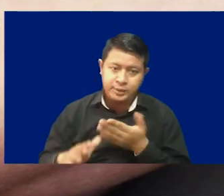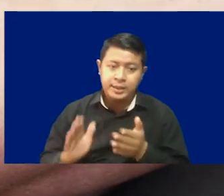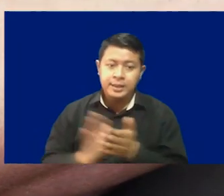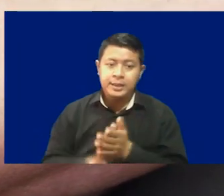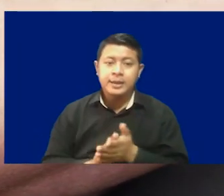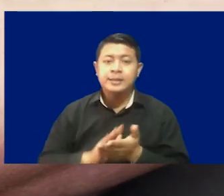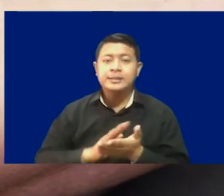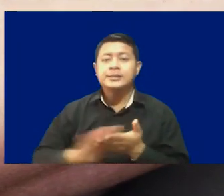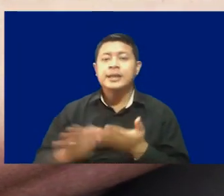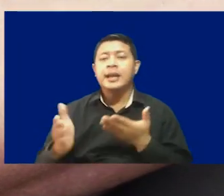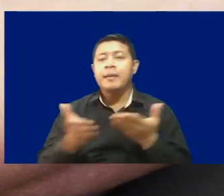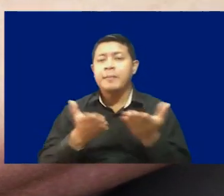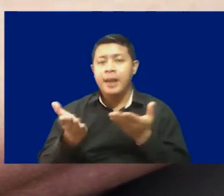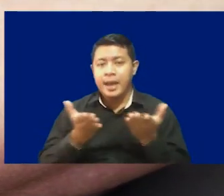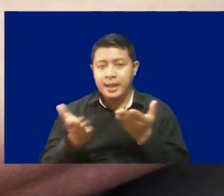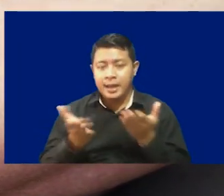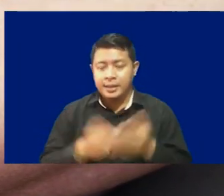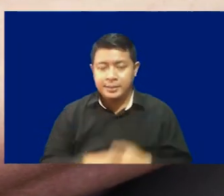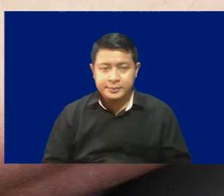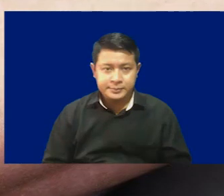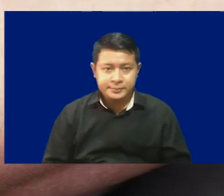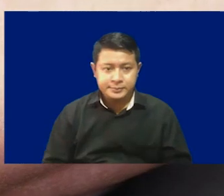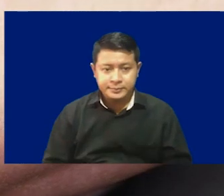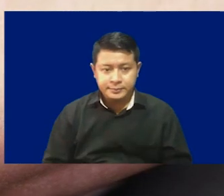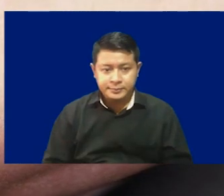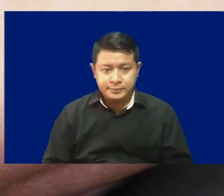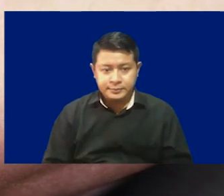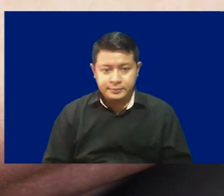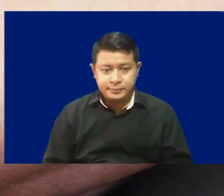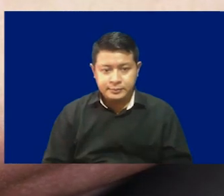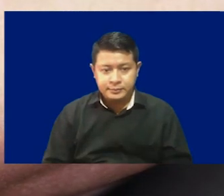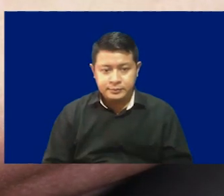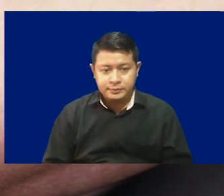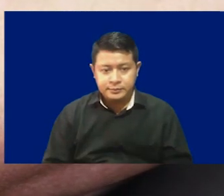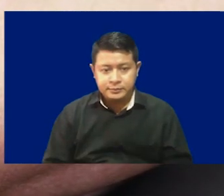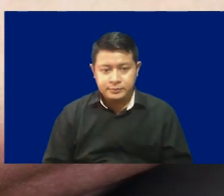Saling mengampuni. Dan saling melayani.